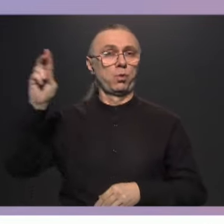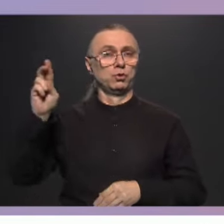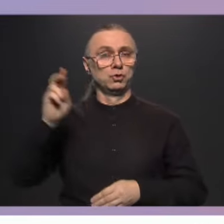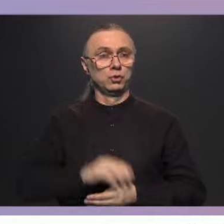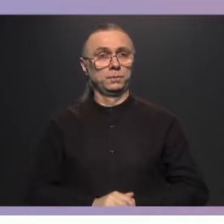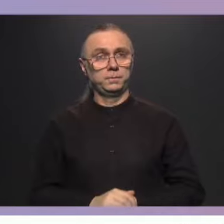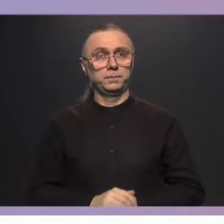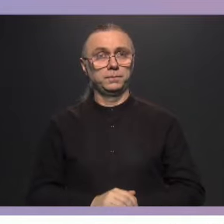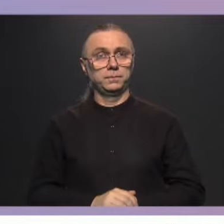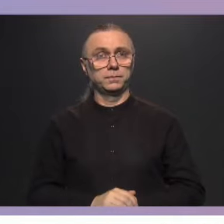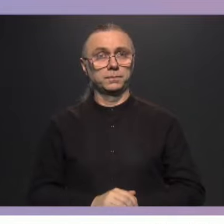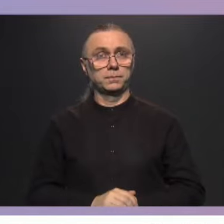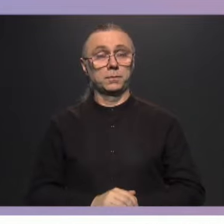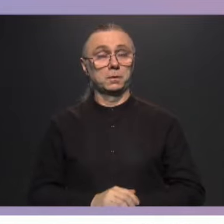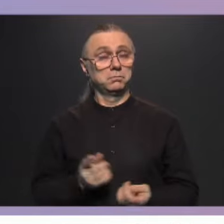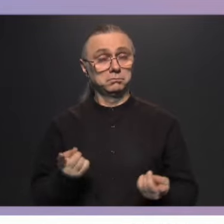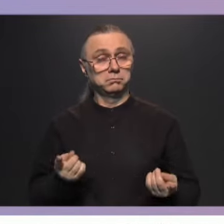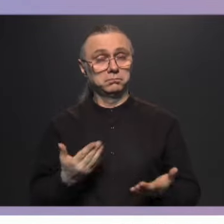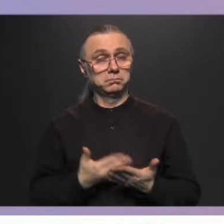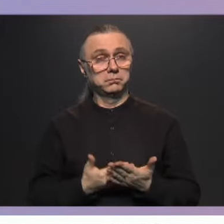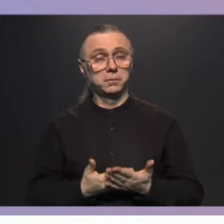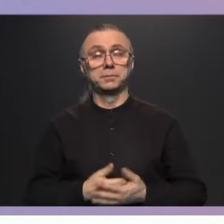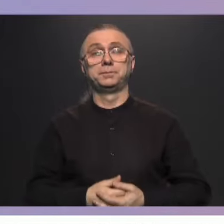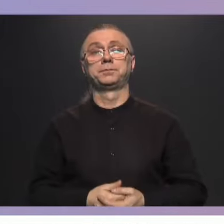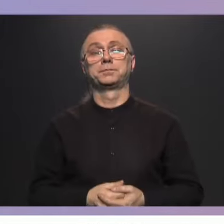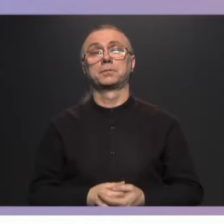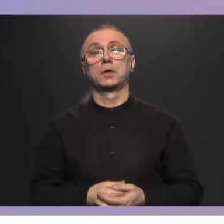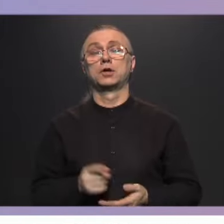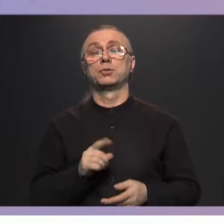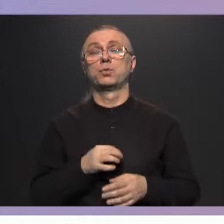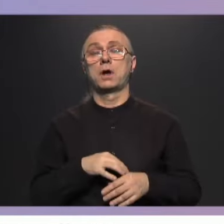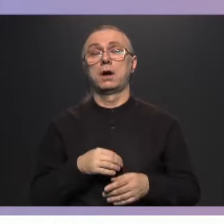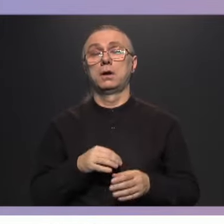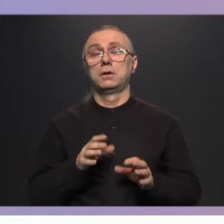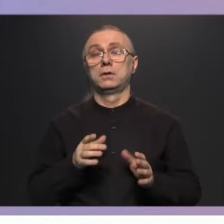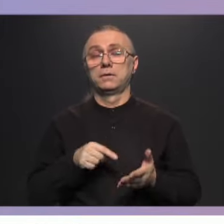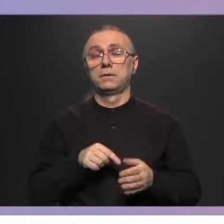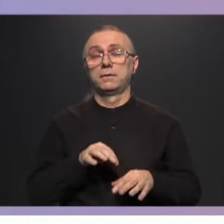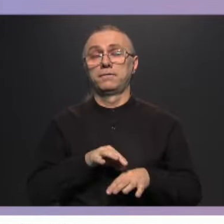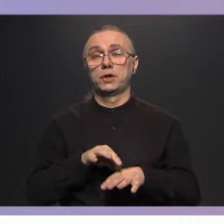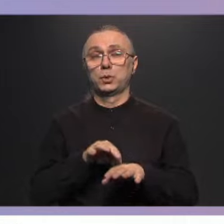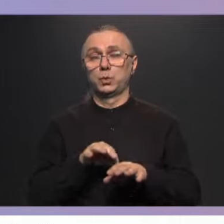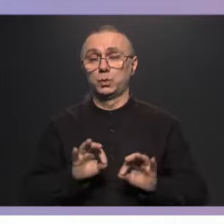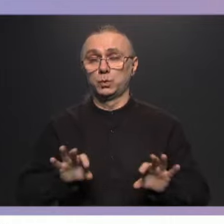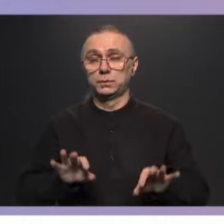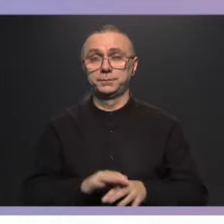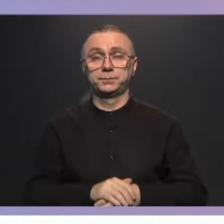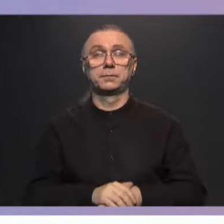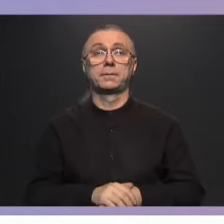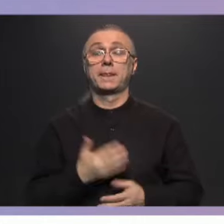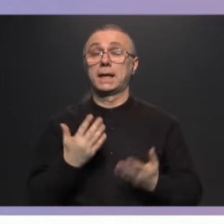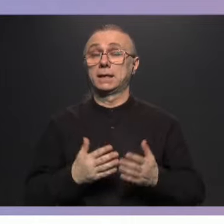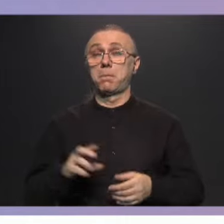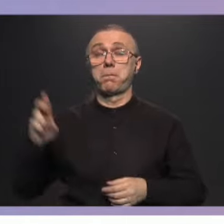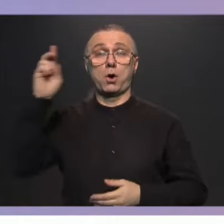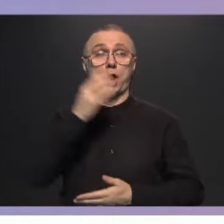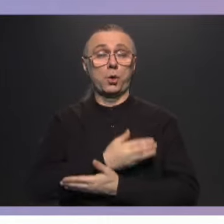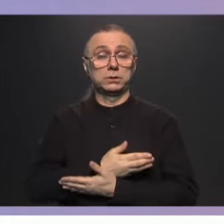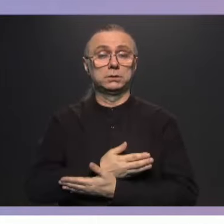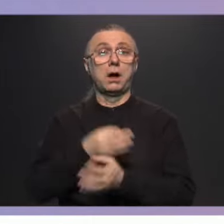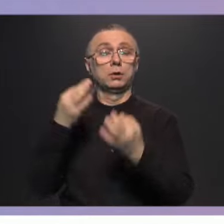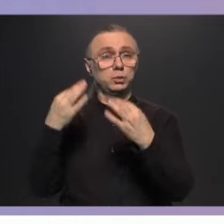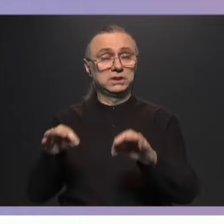Я к чему эту аллегорию привожу, да? Ну, к чему иду? К тому, что если Богородица отпустила сына на страдания и